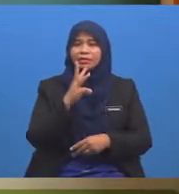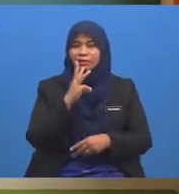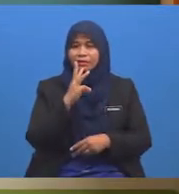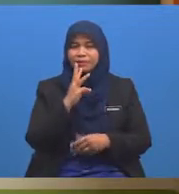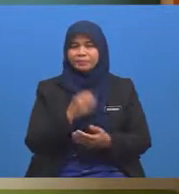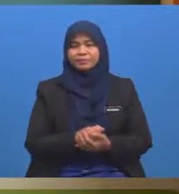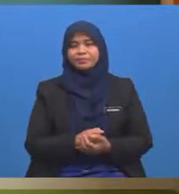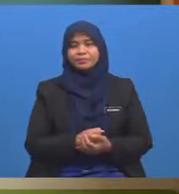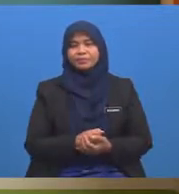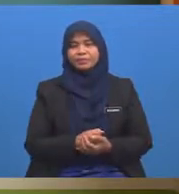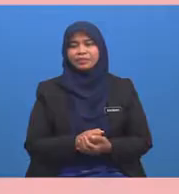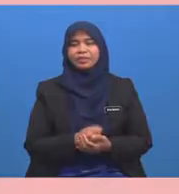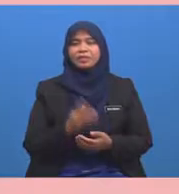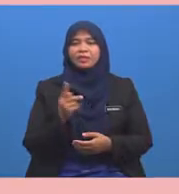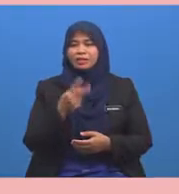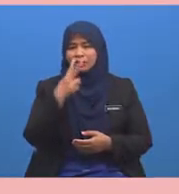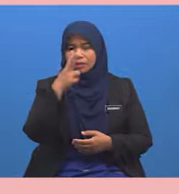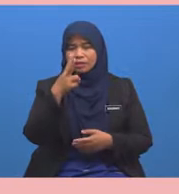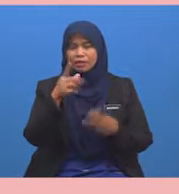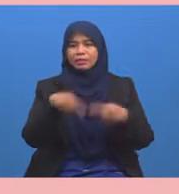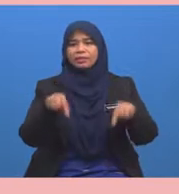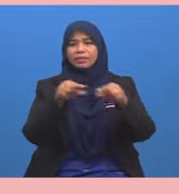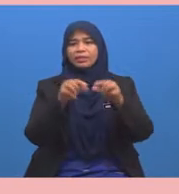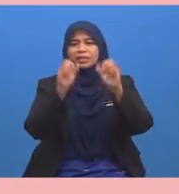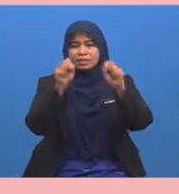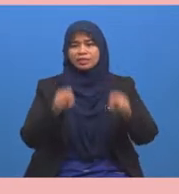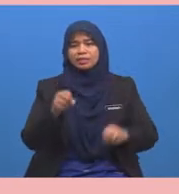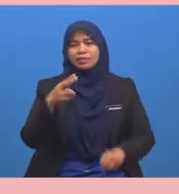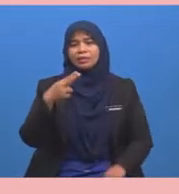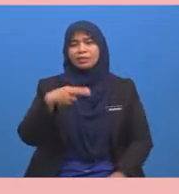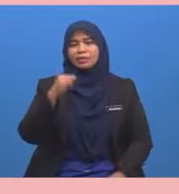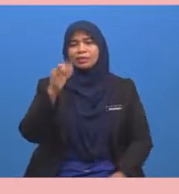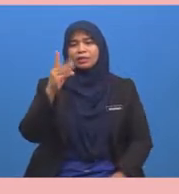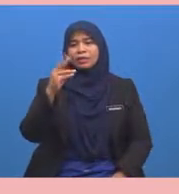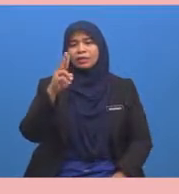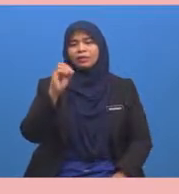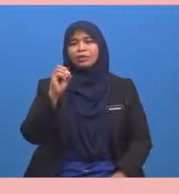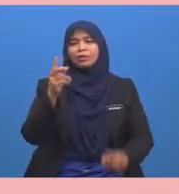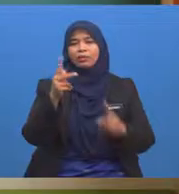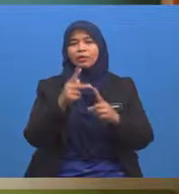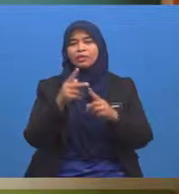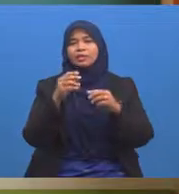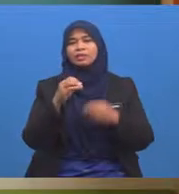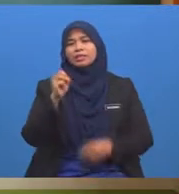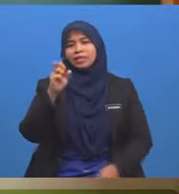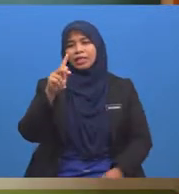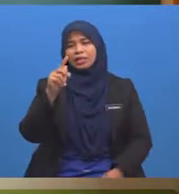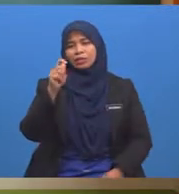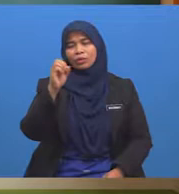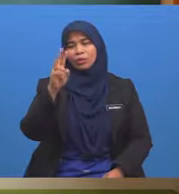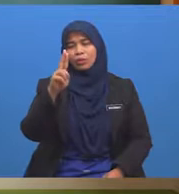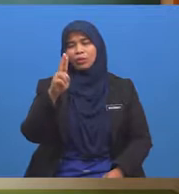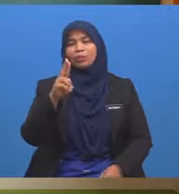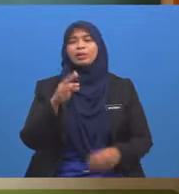Sekarang, mari kita lihat kepentingan sistem hidrologi kepada sektor ekonomi prima. Baiklah,